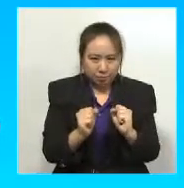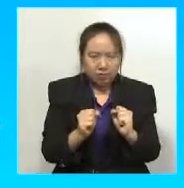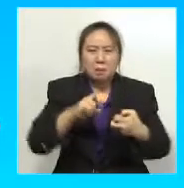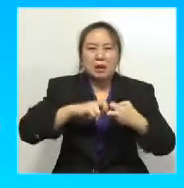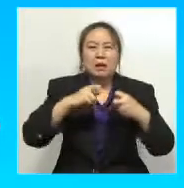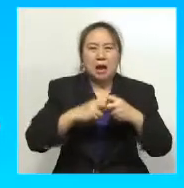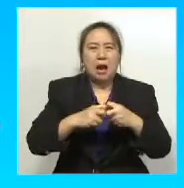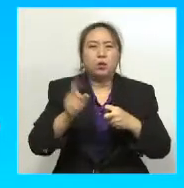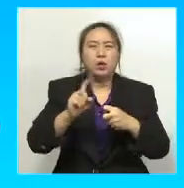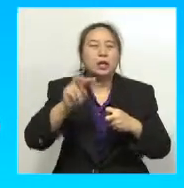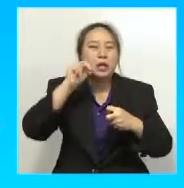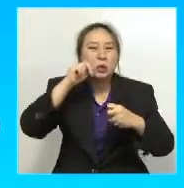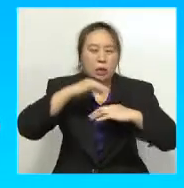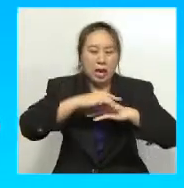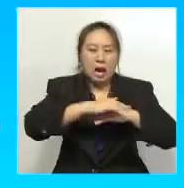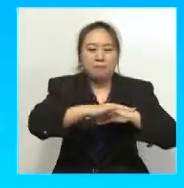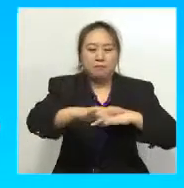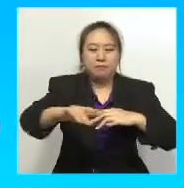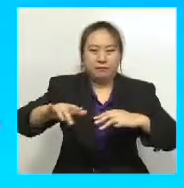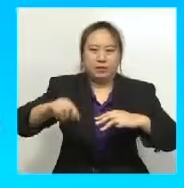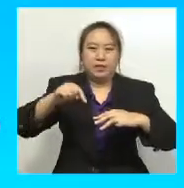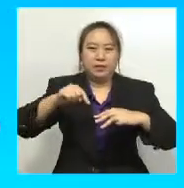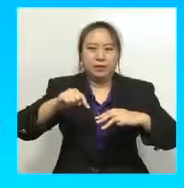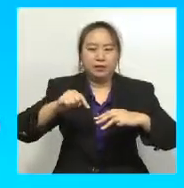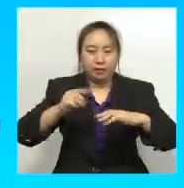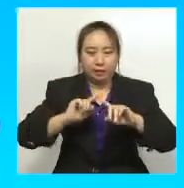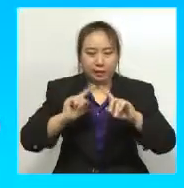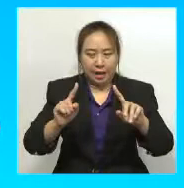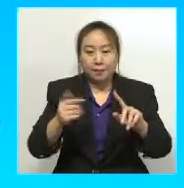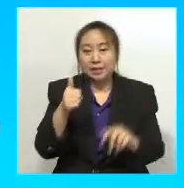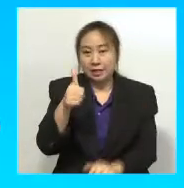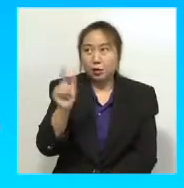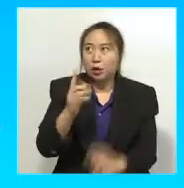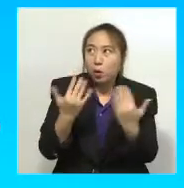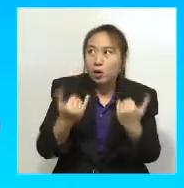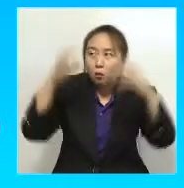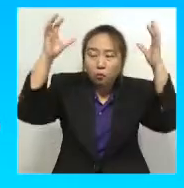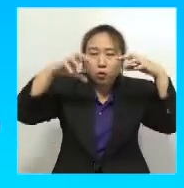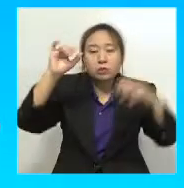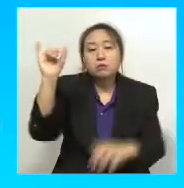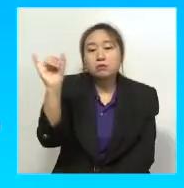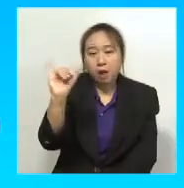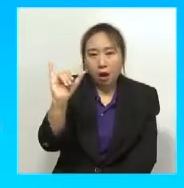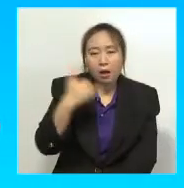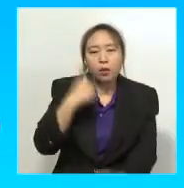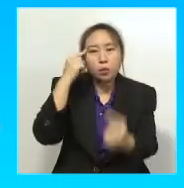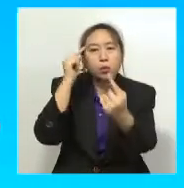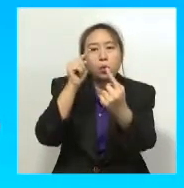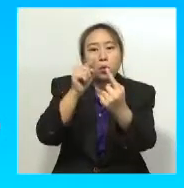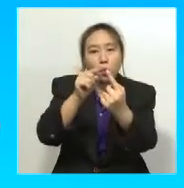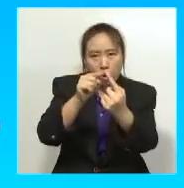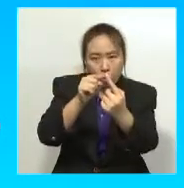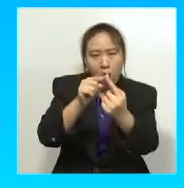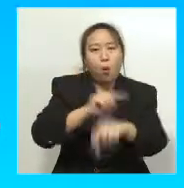ที่เราต้องมุดน้ำเข้าไปตรงนี้ซึ่งมันน้ำมันเพิ่มแต่ก็ยังมีส่วนดีคือฝนยังไม่ตกมาเพิ่มเราก็หวังเป็นอย่างยิ่งว่าเราจะ